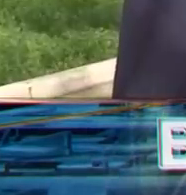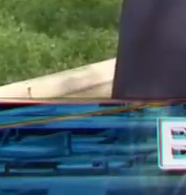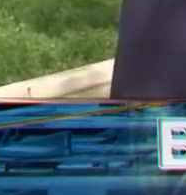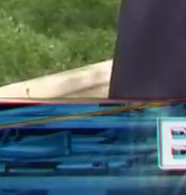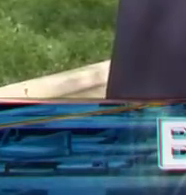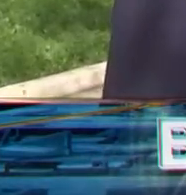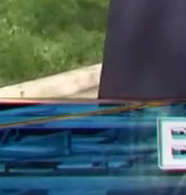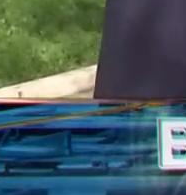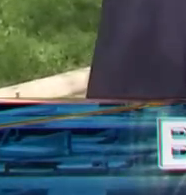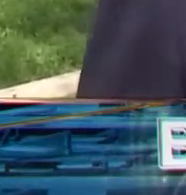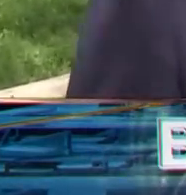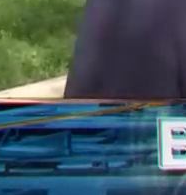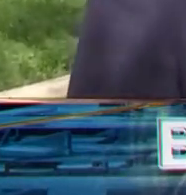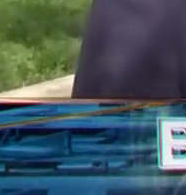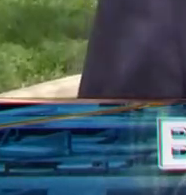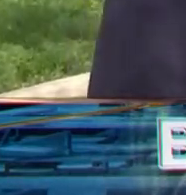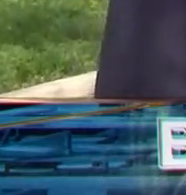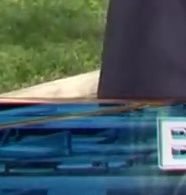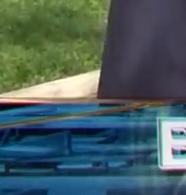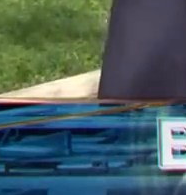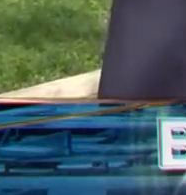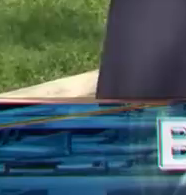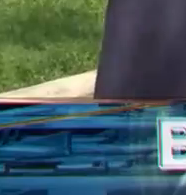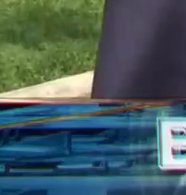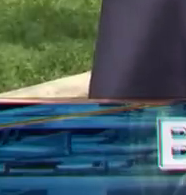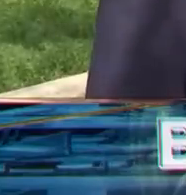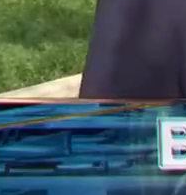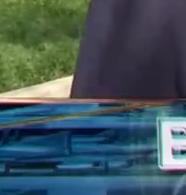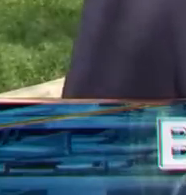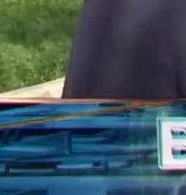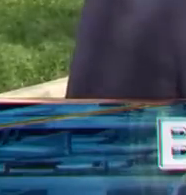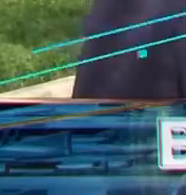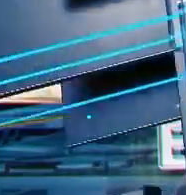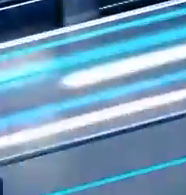Бірге бөлсе жесек, халықпенен бірге болсақ, ол еш уақытта жаман болмаймыз.